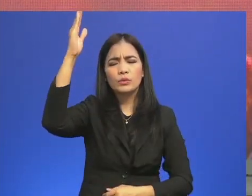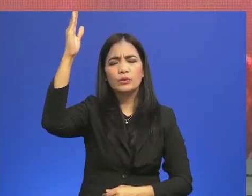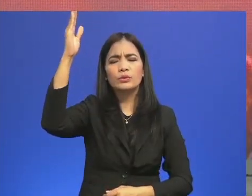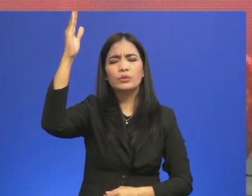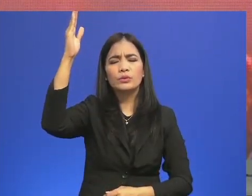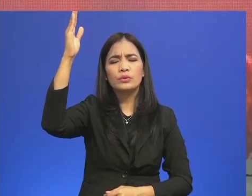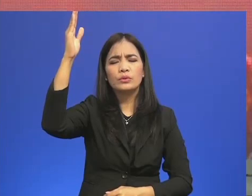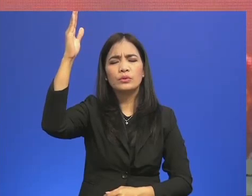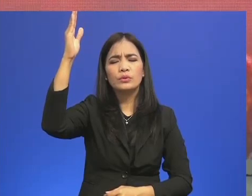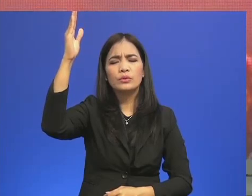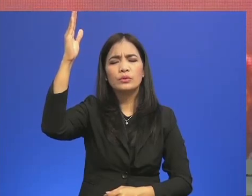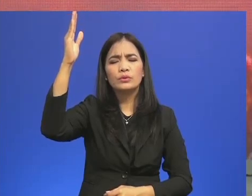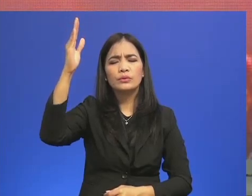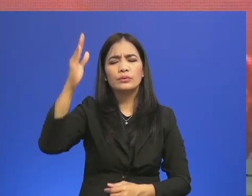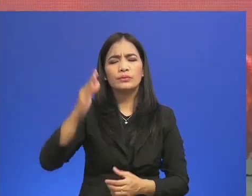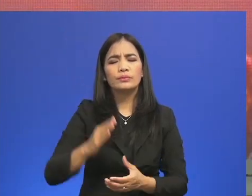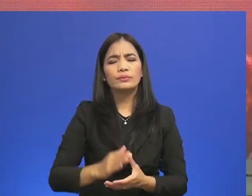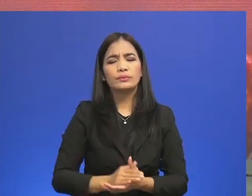hadapan-Mu.